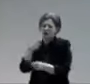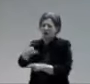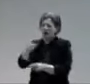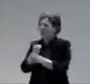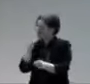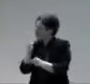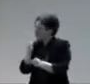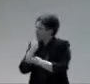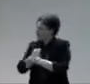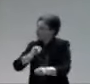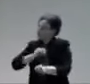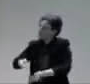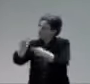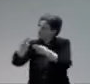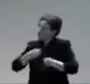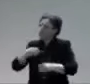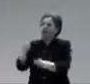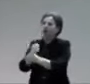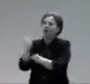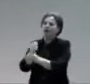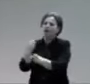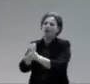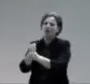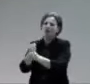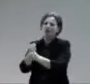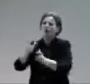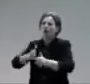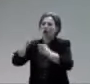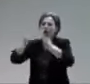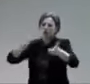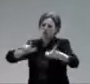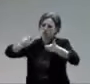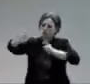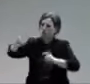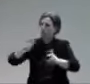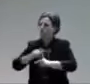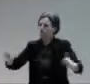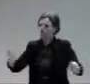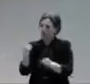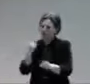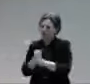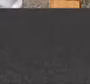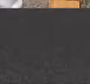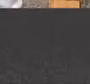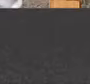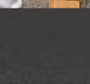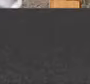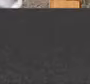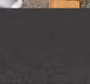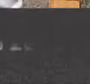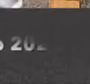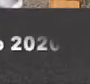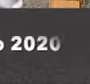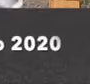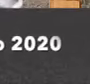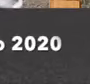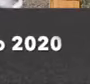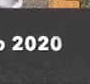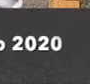oliva dignità perché quel lavoro non è ma ci passione perché quel lavoro non è riscatto sociale ho fatto un invito posso